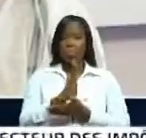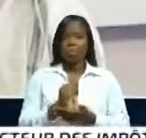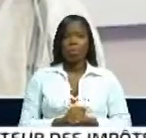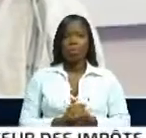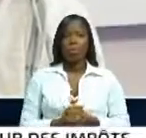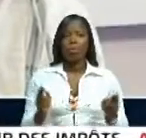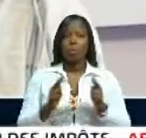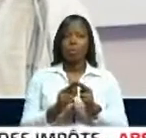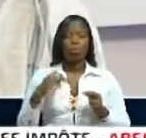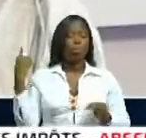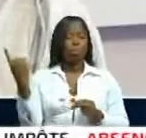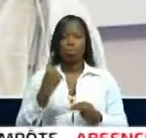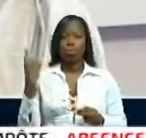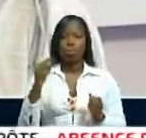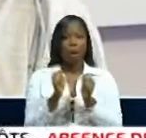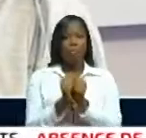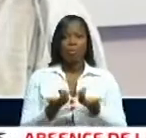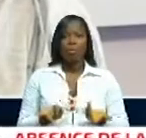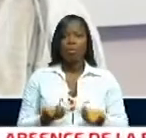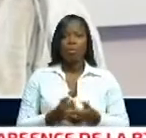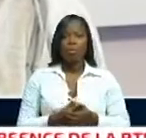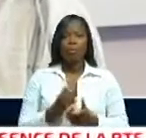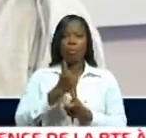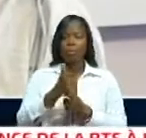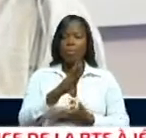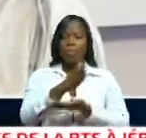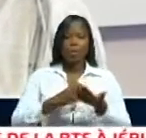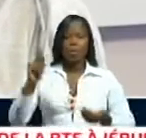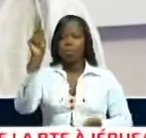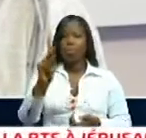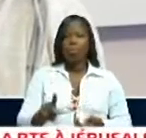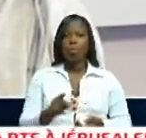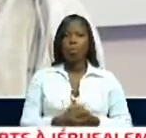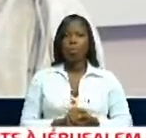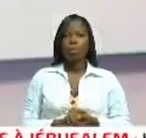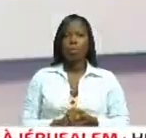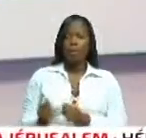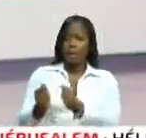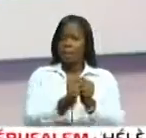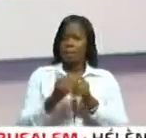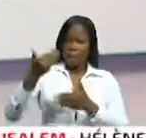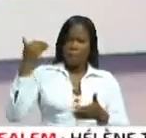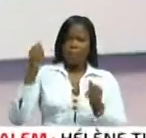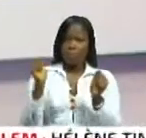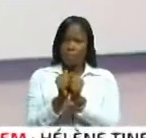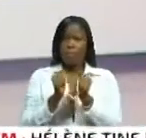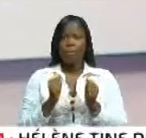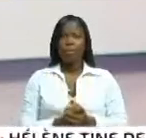réunir avec tous les jours et il ne partage pas le partage plus nous étions ensemble je vous dis